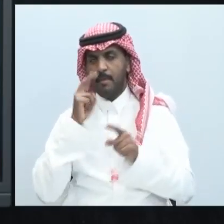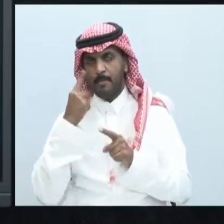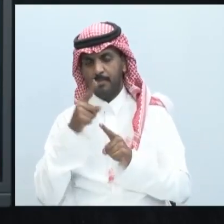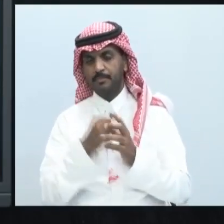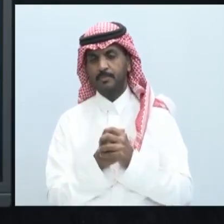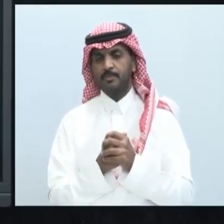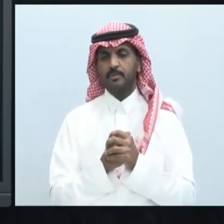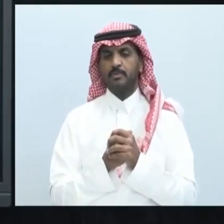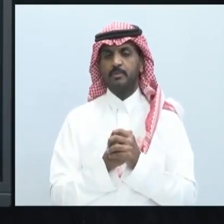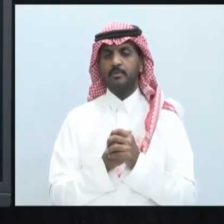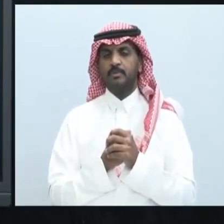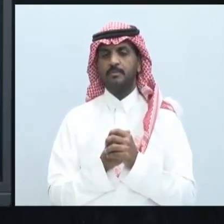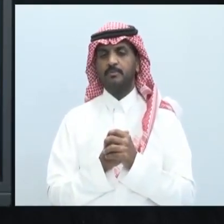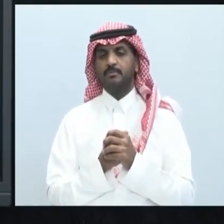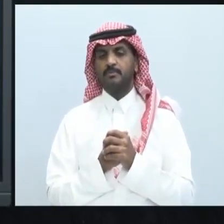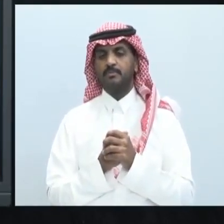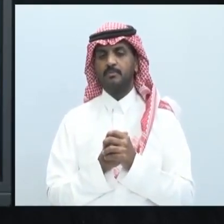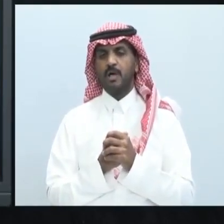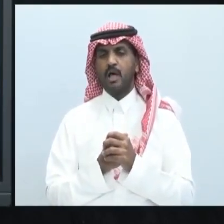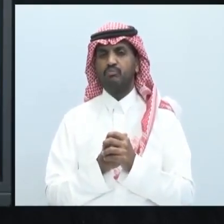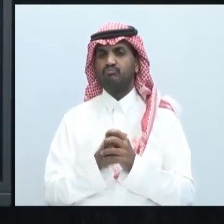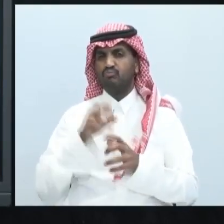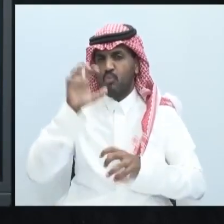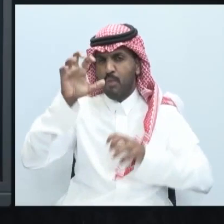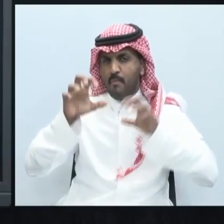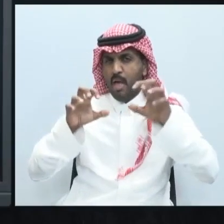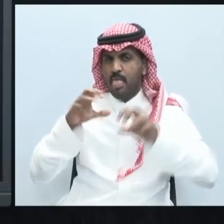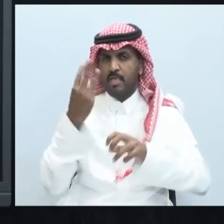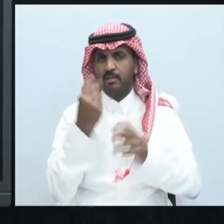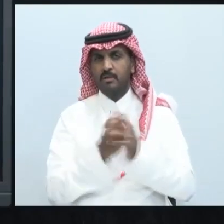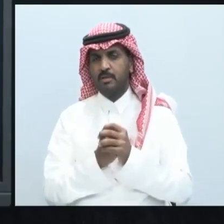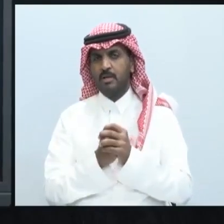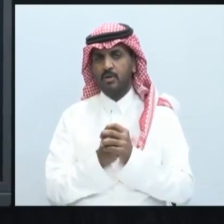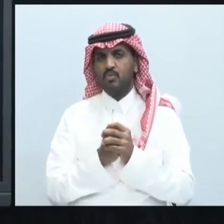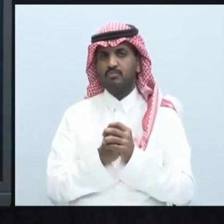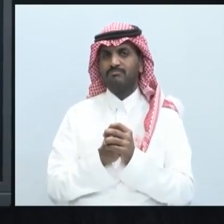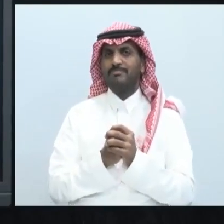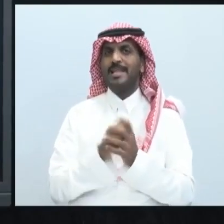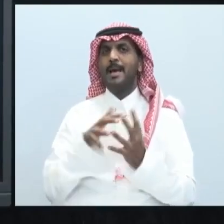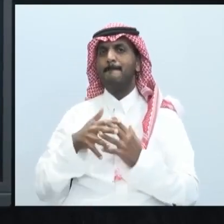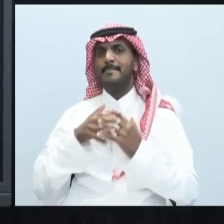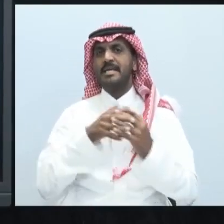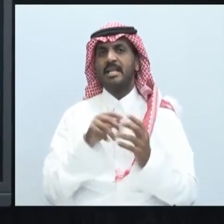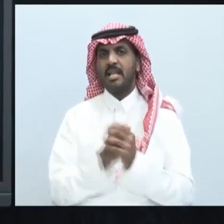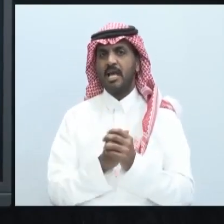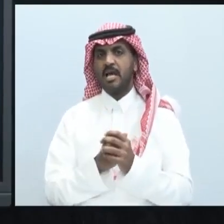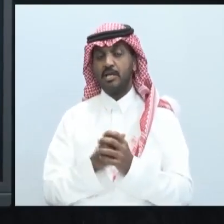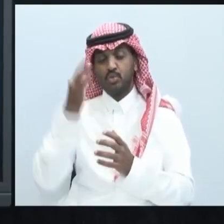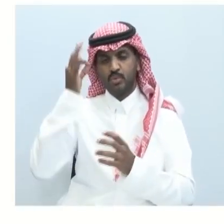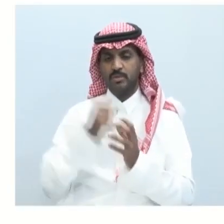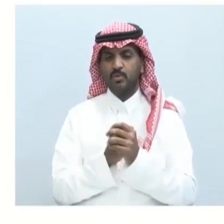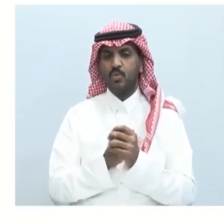نجد ان هذه الدبه الثلاثه هنالك الدب الامريكي الاسود الدب الاسيوي